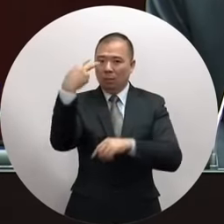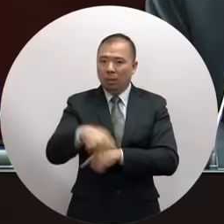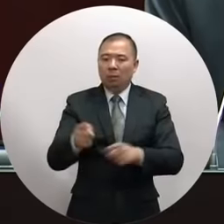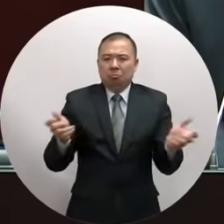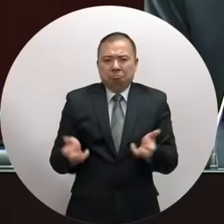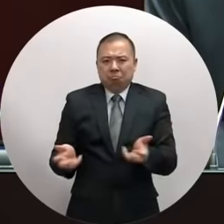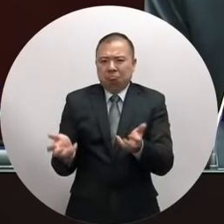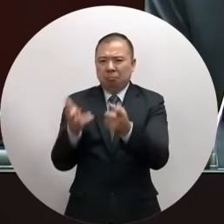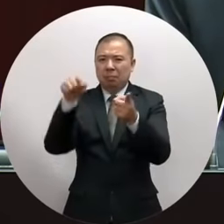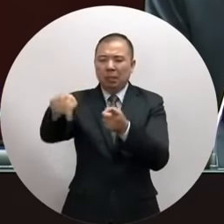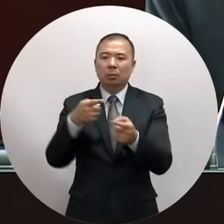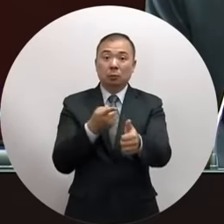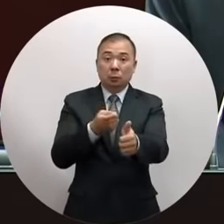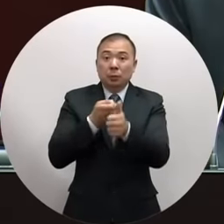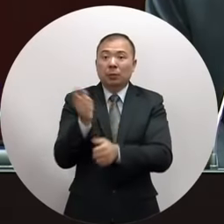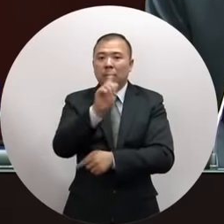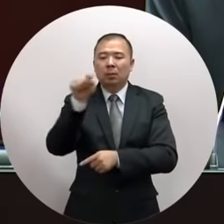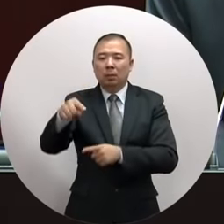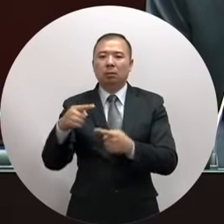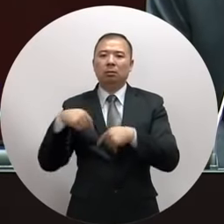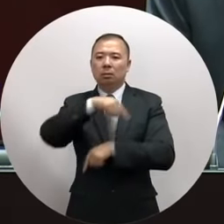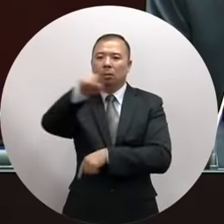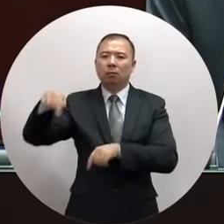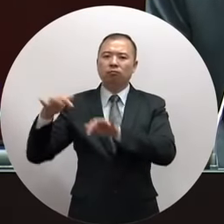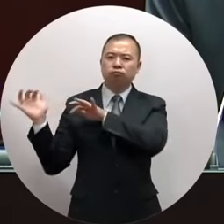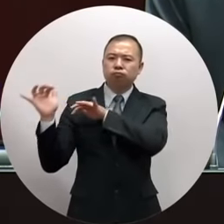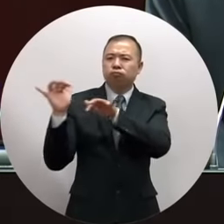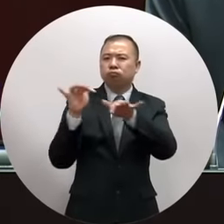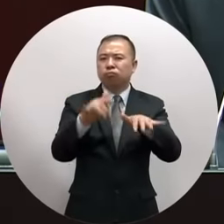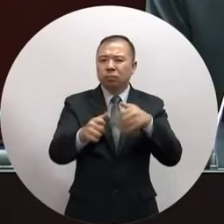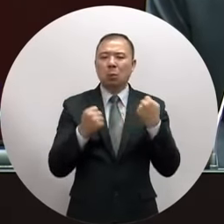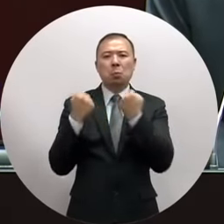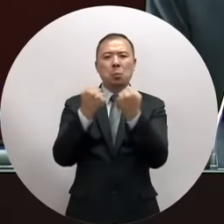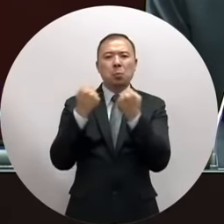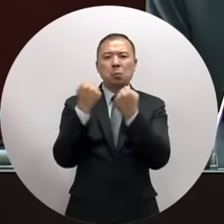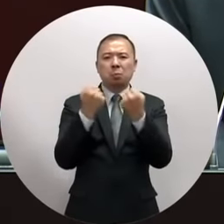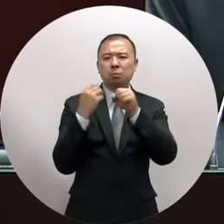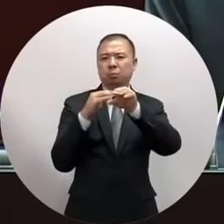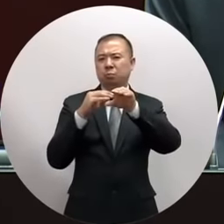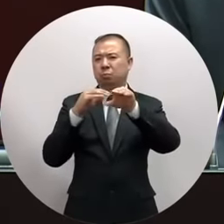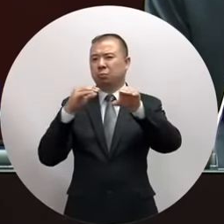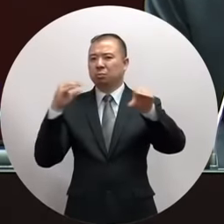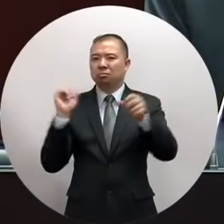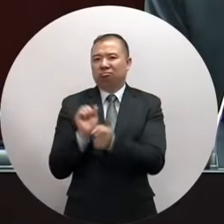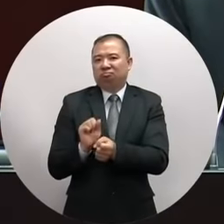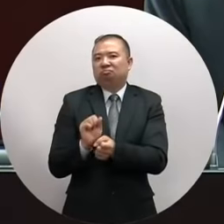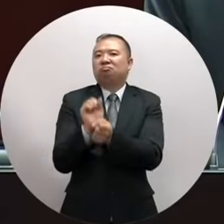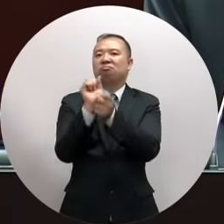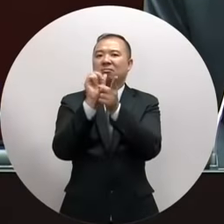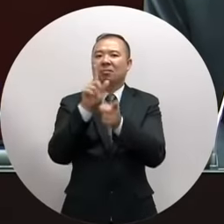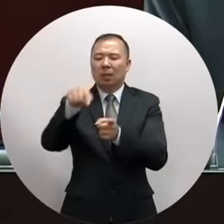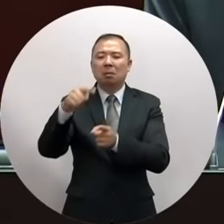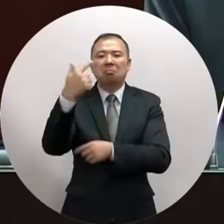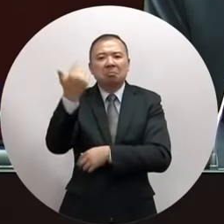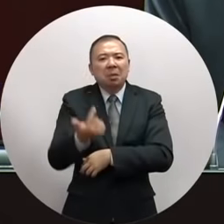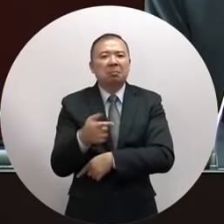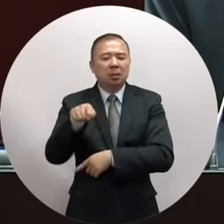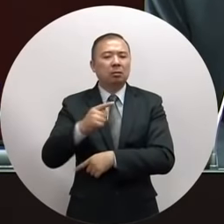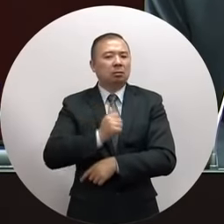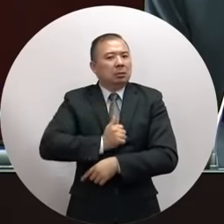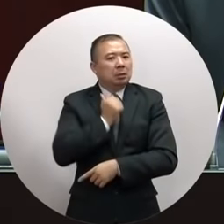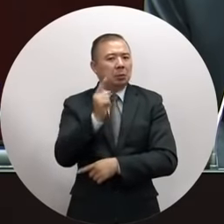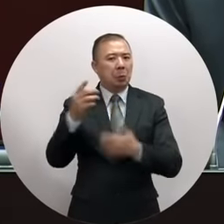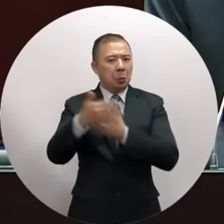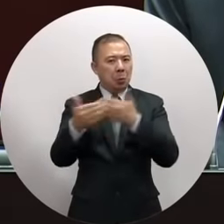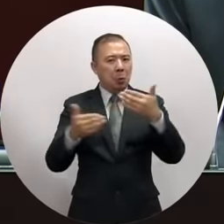车潮， 对， 那有交通有这个负荷比较就是越来越重，所以在